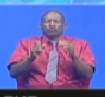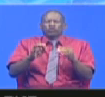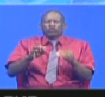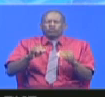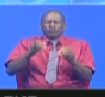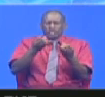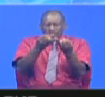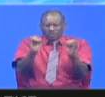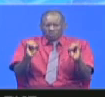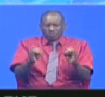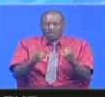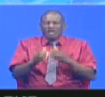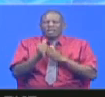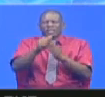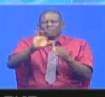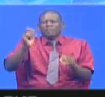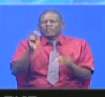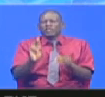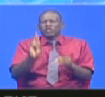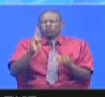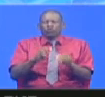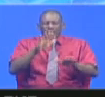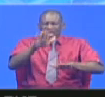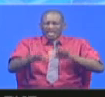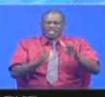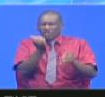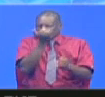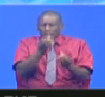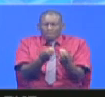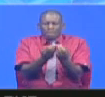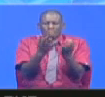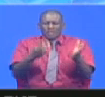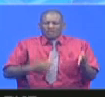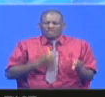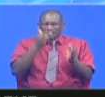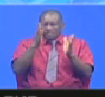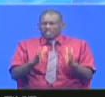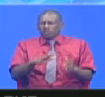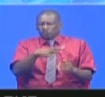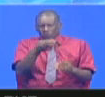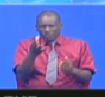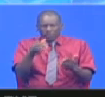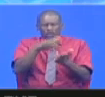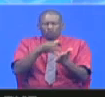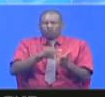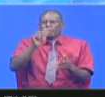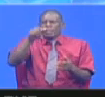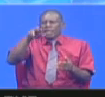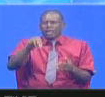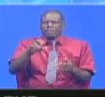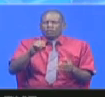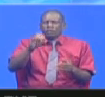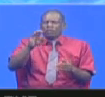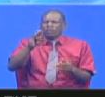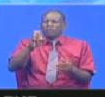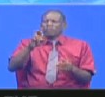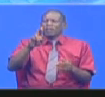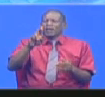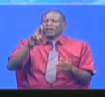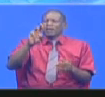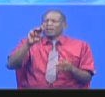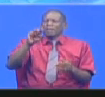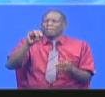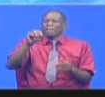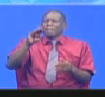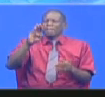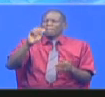Kenyatta katika uwanja wa kitaifa wa Nyayo. Wageni wengi mashuhuri waliohudhuria akiwemo Waziri Mkuu wa Barbados Maya Mo Motley.